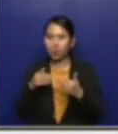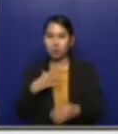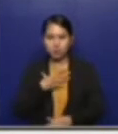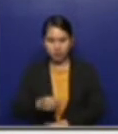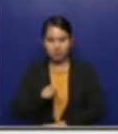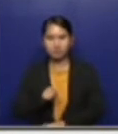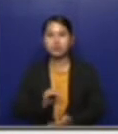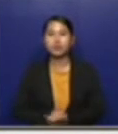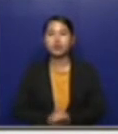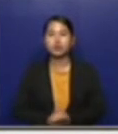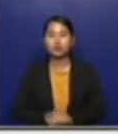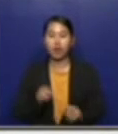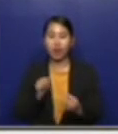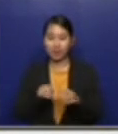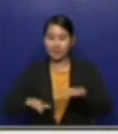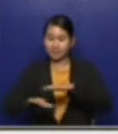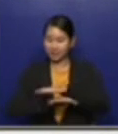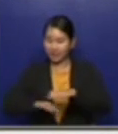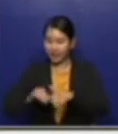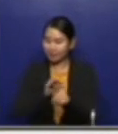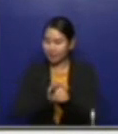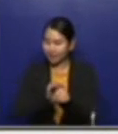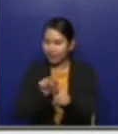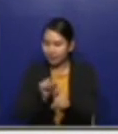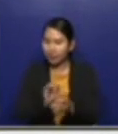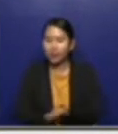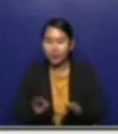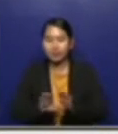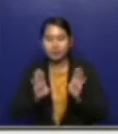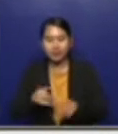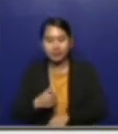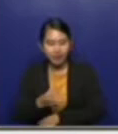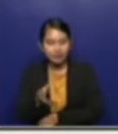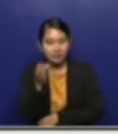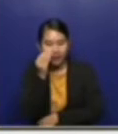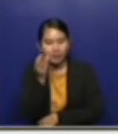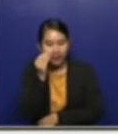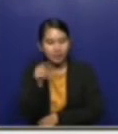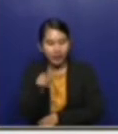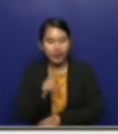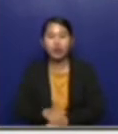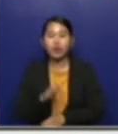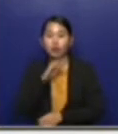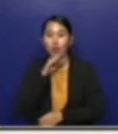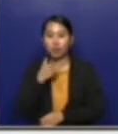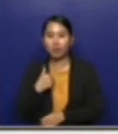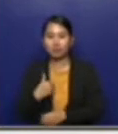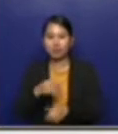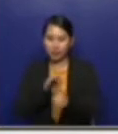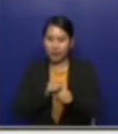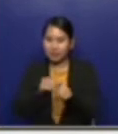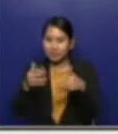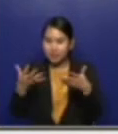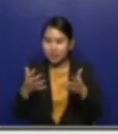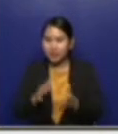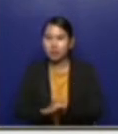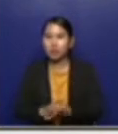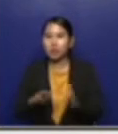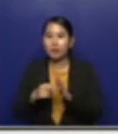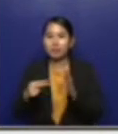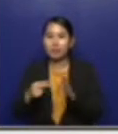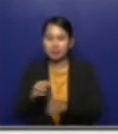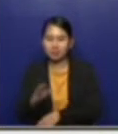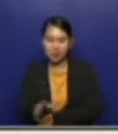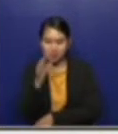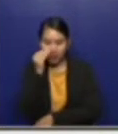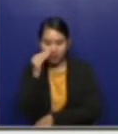าเบื้องต้นแต่ถ้าไม่รับฟังนั่นก็คือไม่เมตตากันแหละเพราะนั้นวันนี้ฟังมานี่ทุกท่านนะ